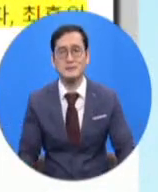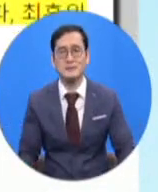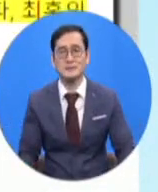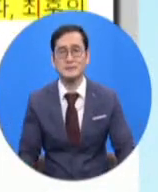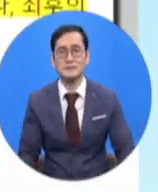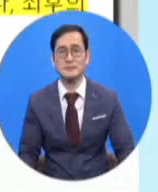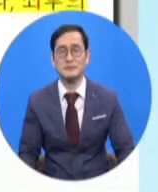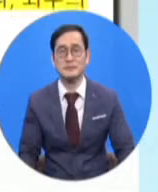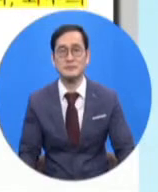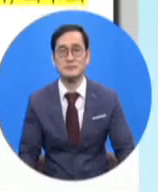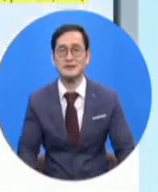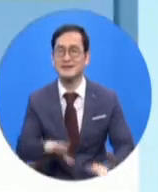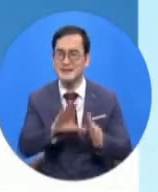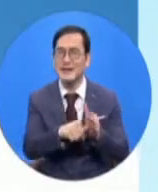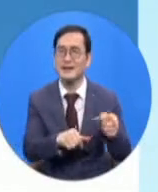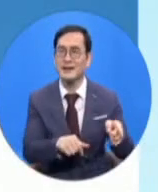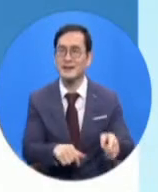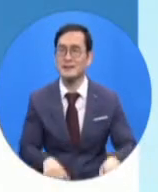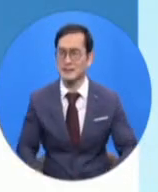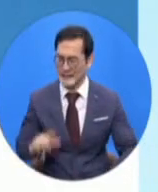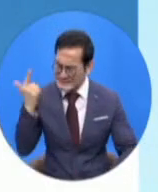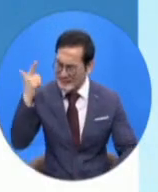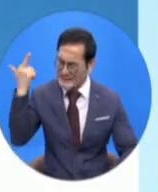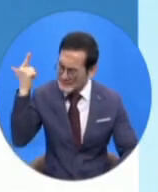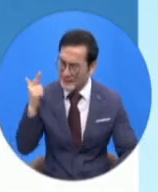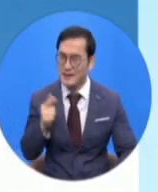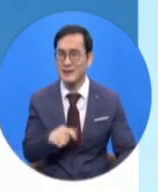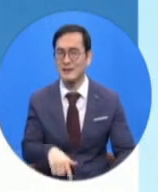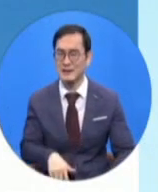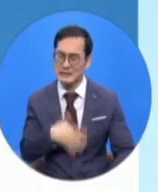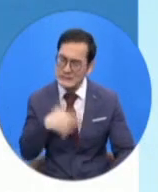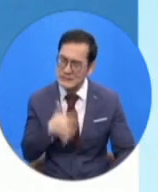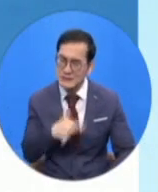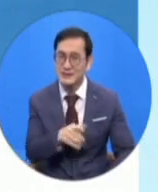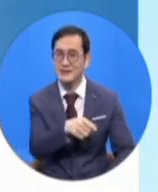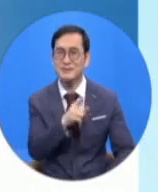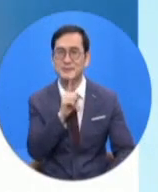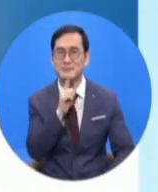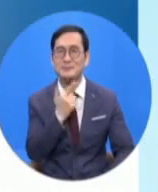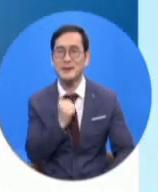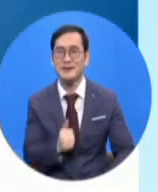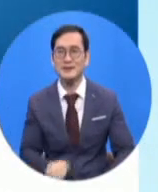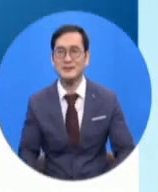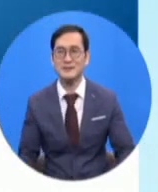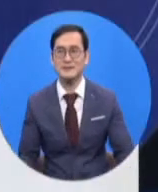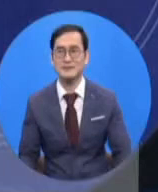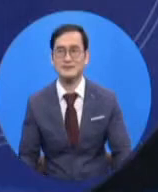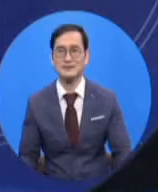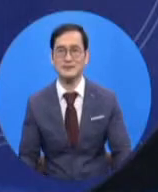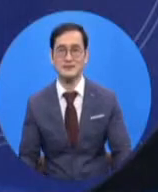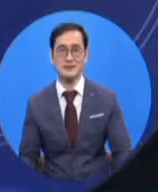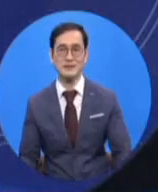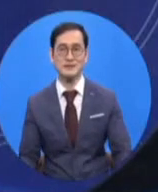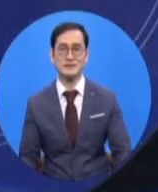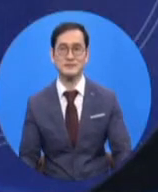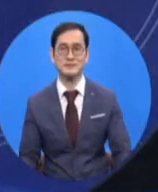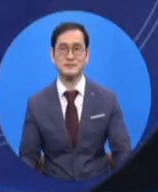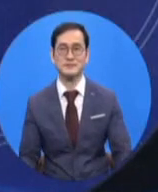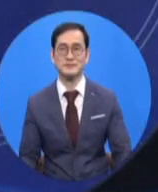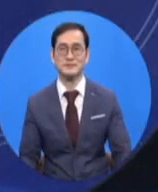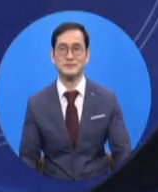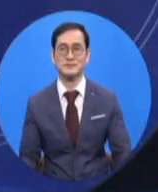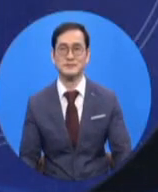나왔을 때 김원홍 회장은 그럴 리가 없다 라는 입장을 내놓은 반은 있긴 합니다 4 자 어제도 이 기본은 회장의